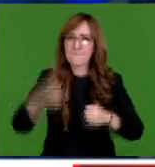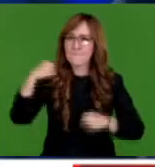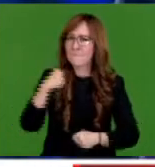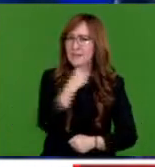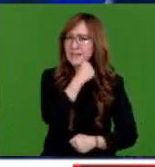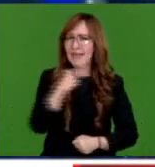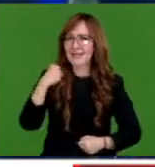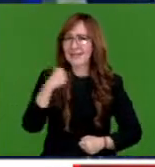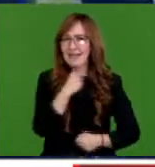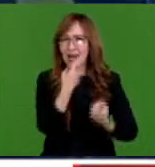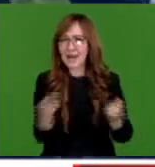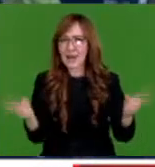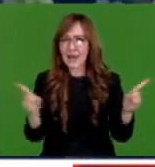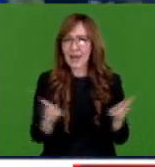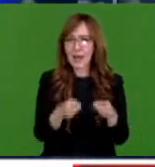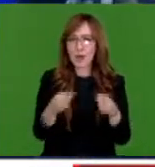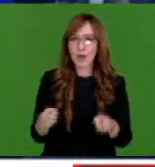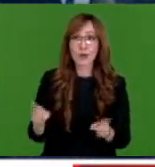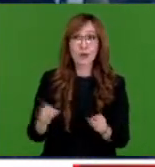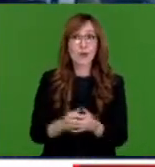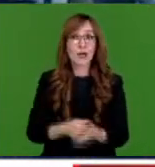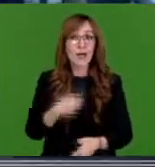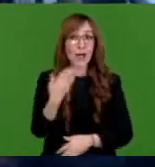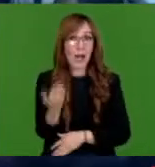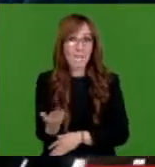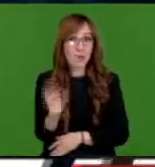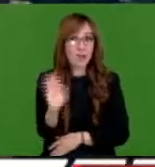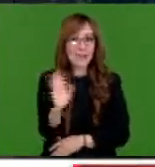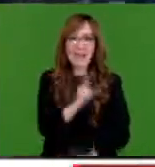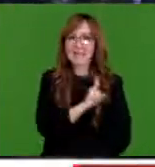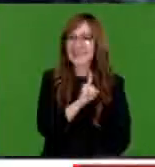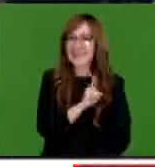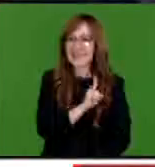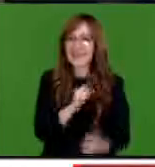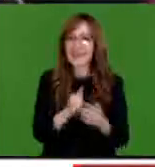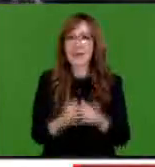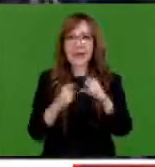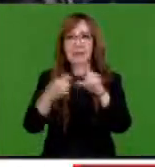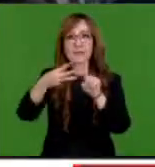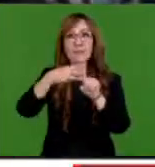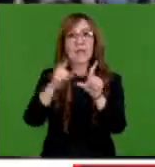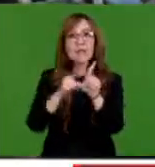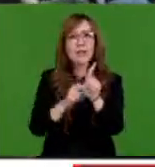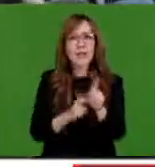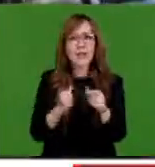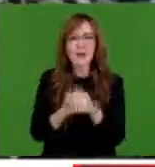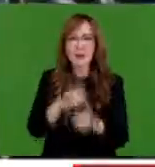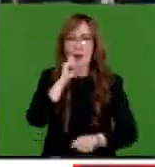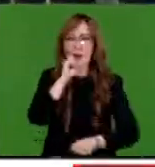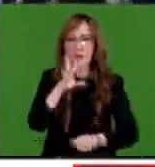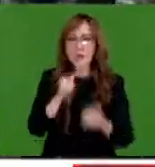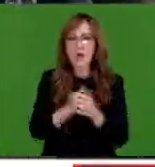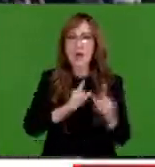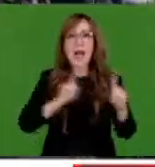menyanyikan lagu Kamu Nggak Sendiri karya Tipex. SBY berperan kepada Prabowo Subianto agar jangan gamang, jangan takut